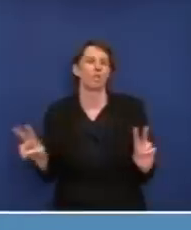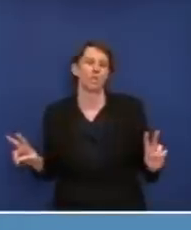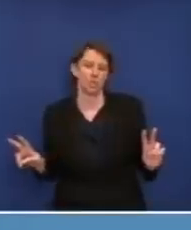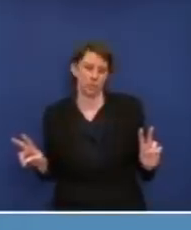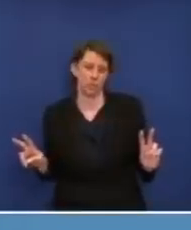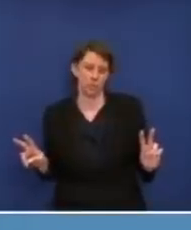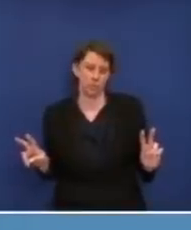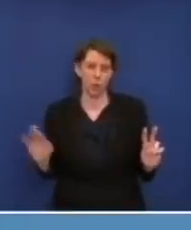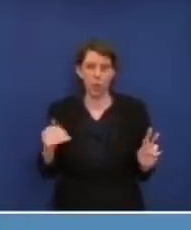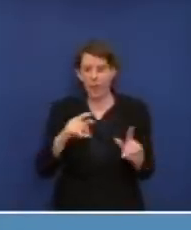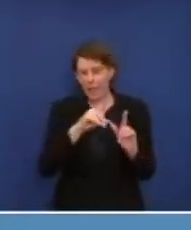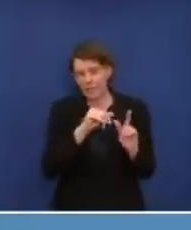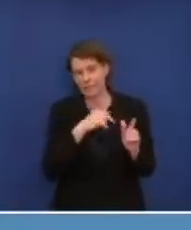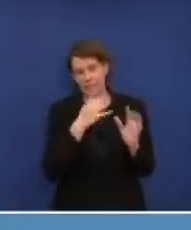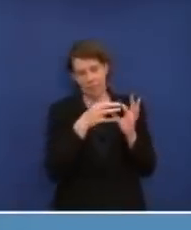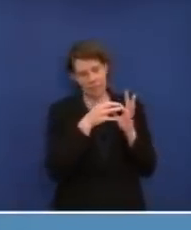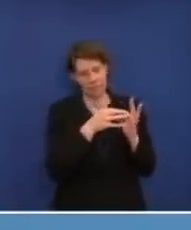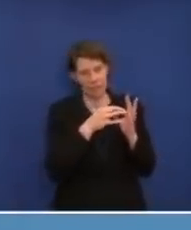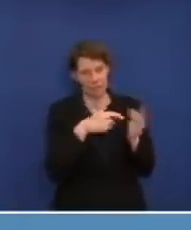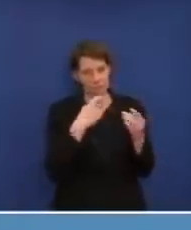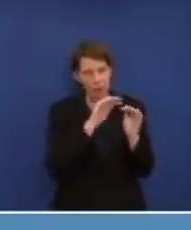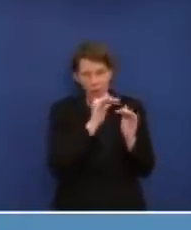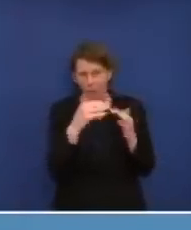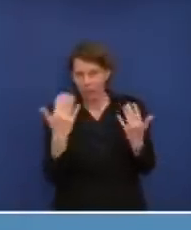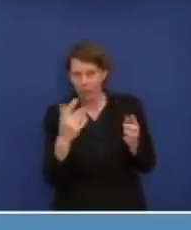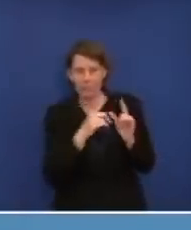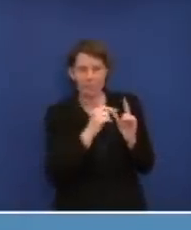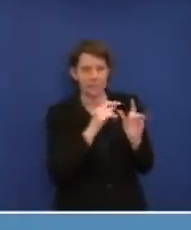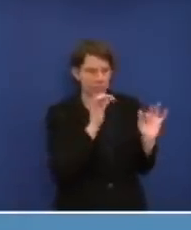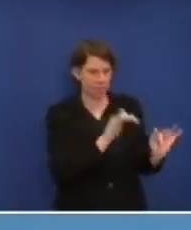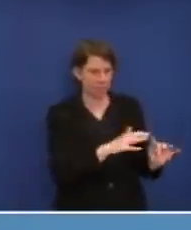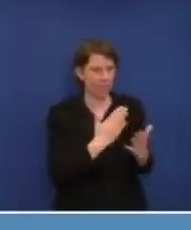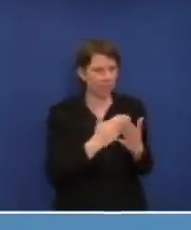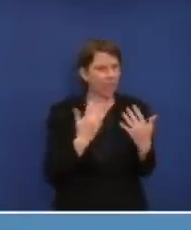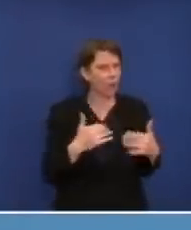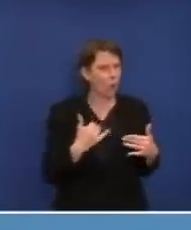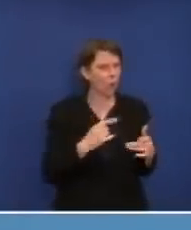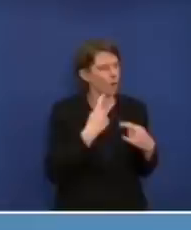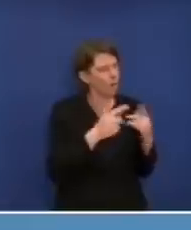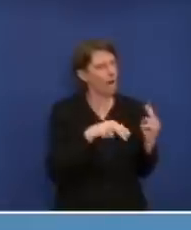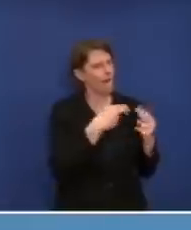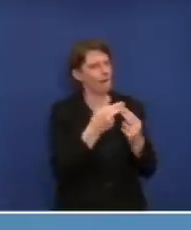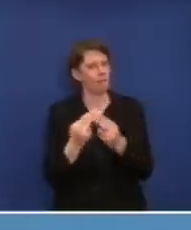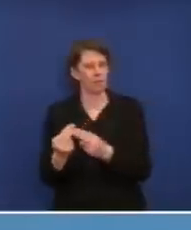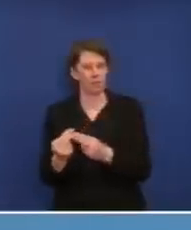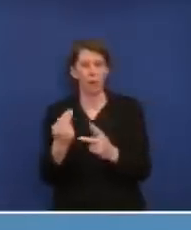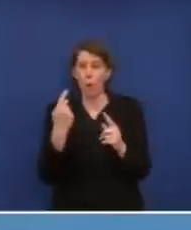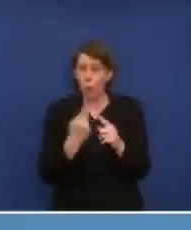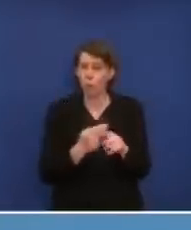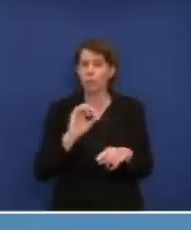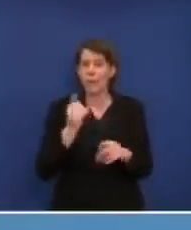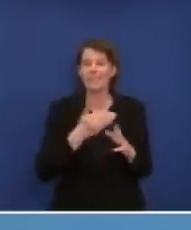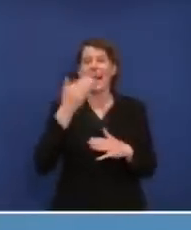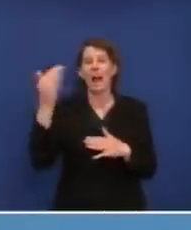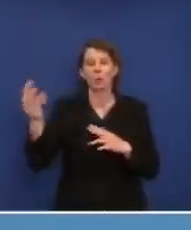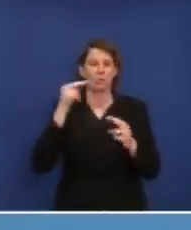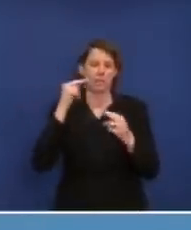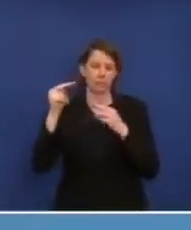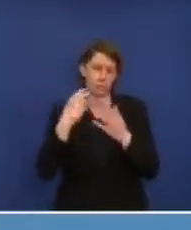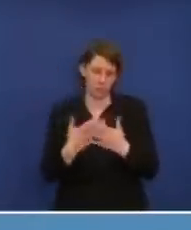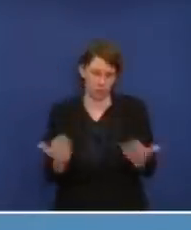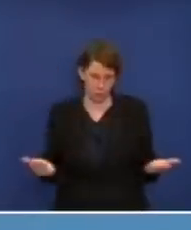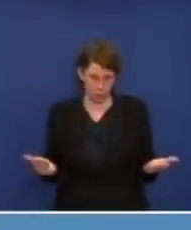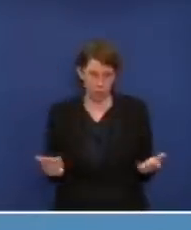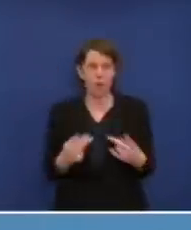entsprechenden Inzidenzen, die wir halt eben in den Ländern haben. Und wenn, dann auch in erster Linie Außengastronomie beispielsweise